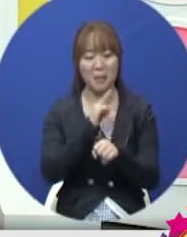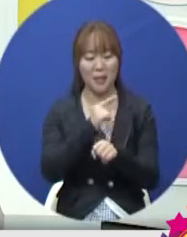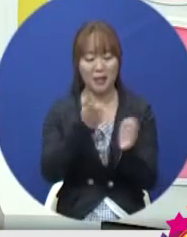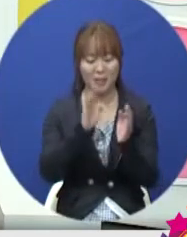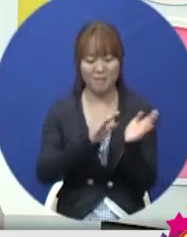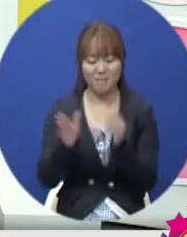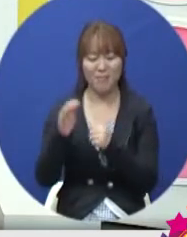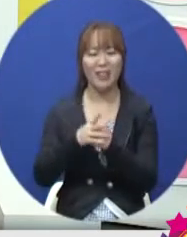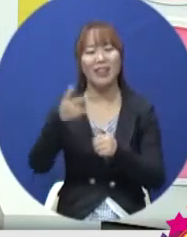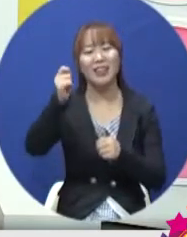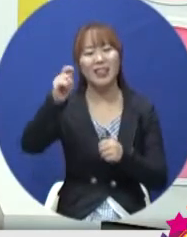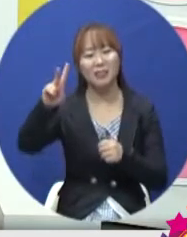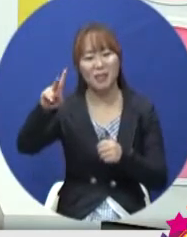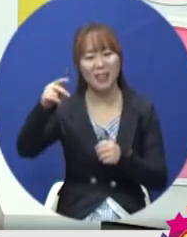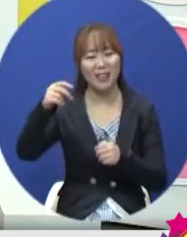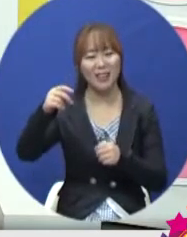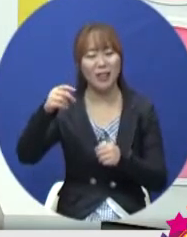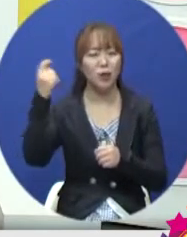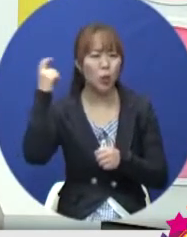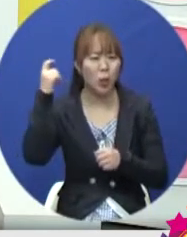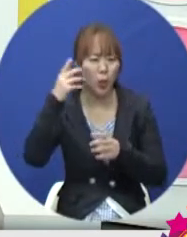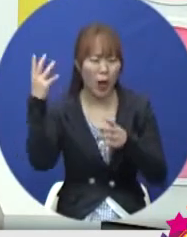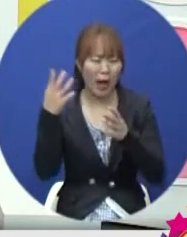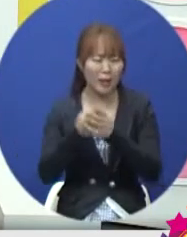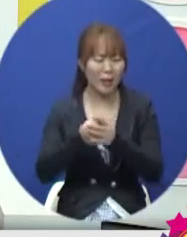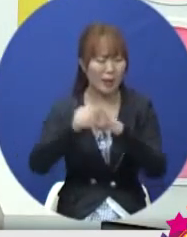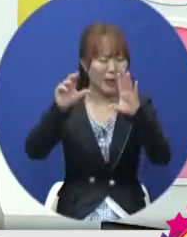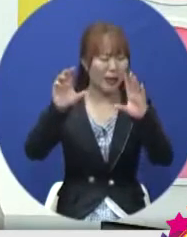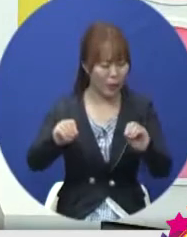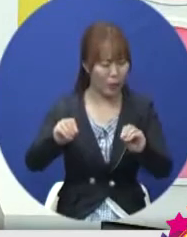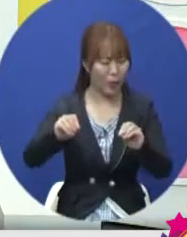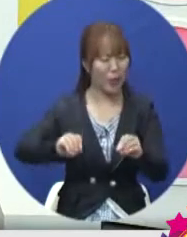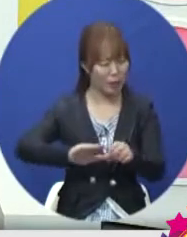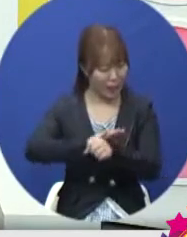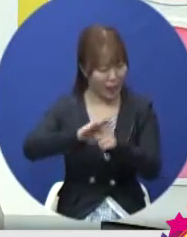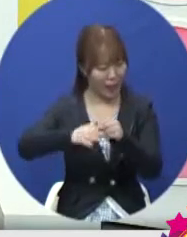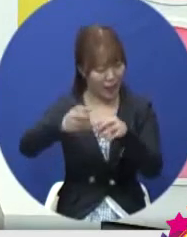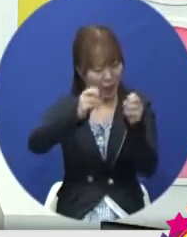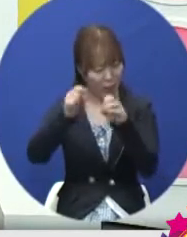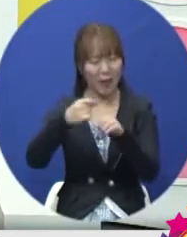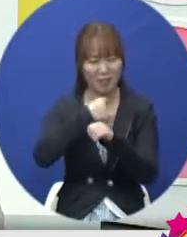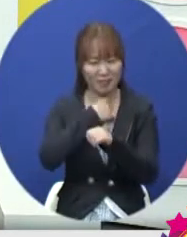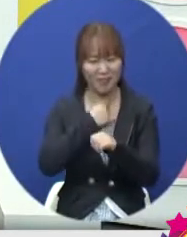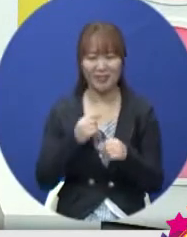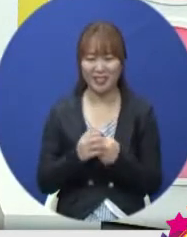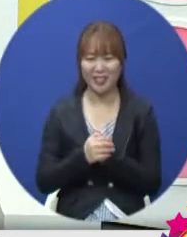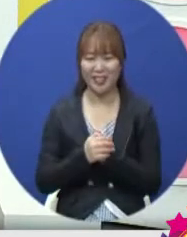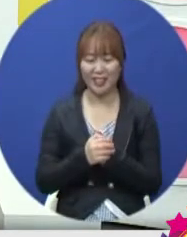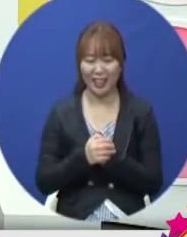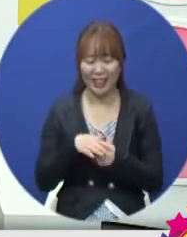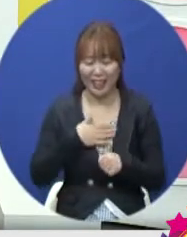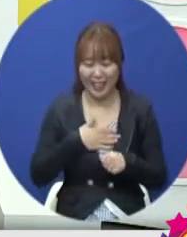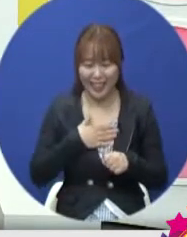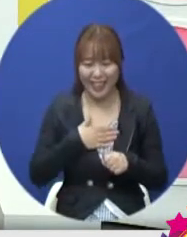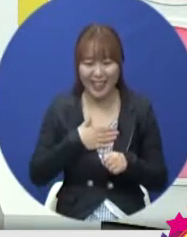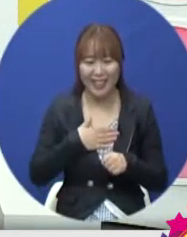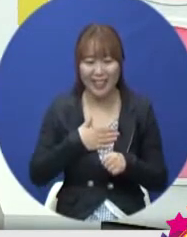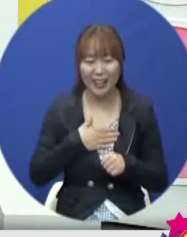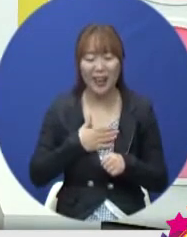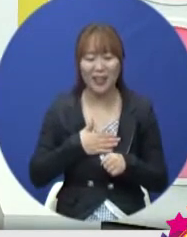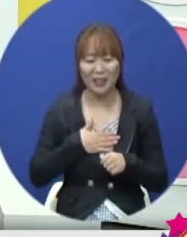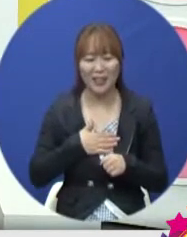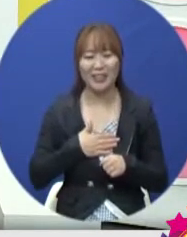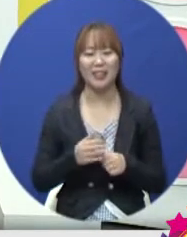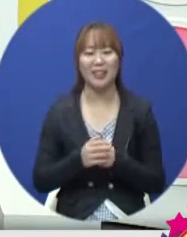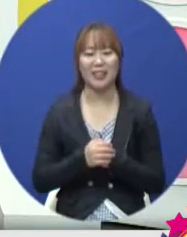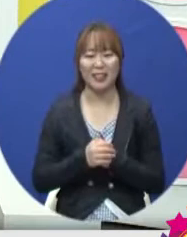네. 텔레비전 네. 소리를 완전히 끄고 우리가 사랑의 대화를 나눴으면 좋겠습니다. 네.